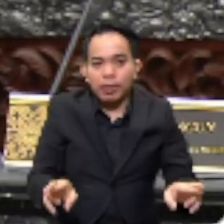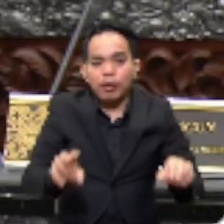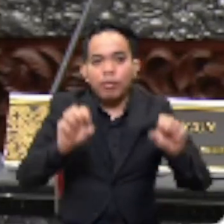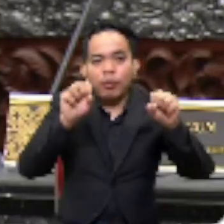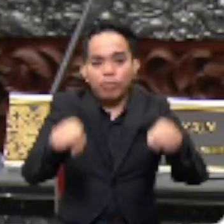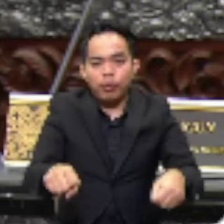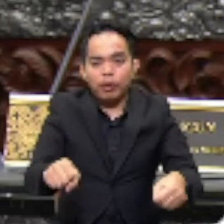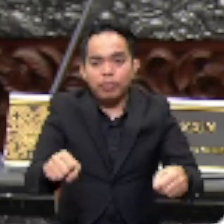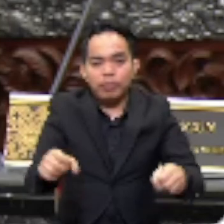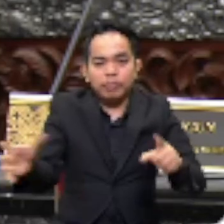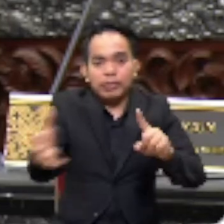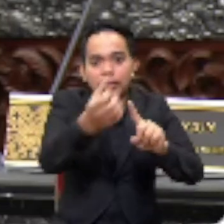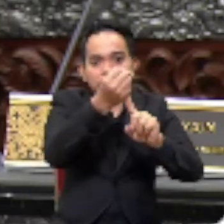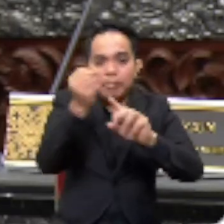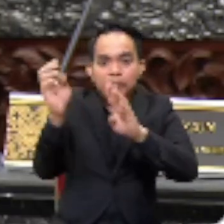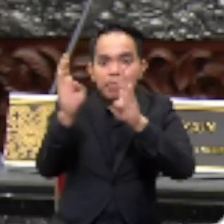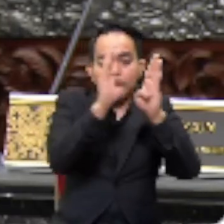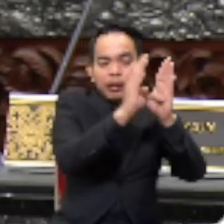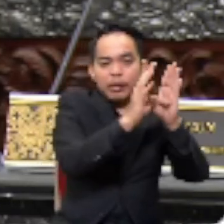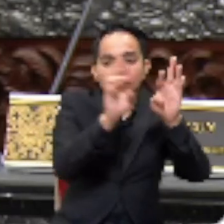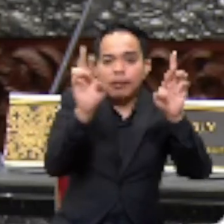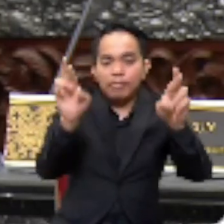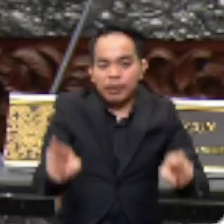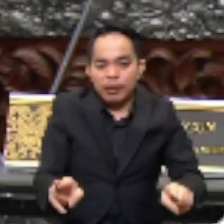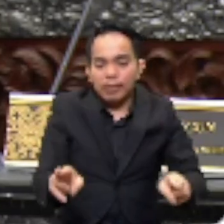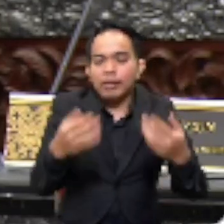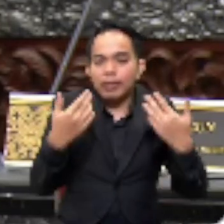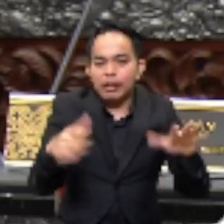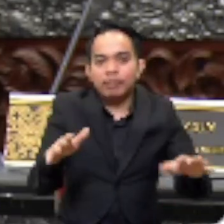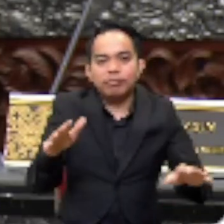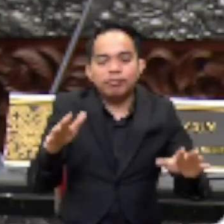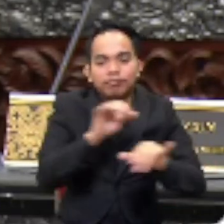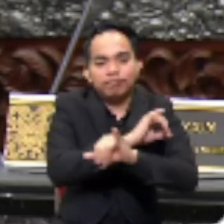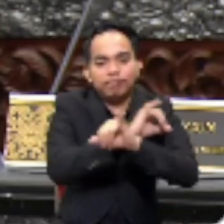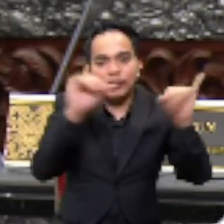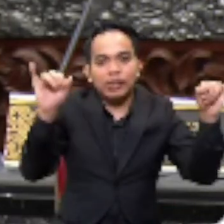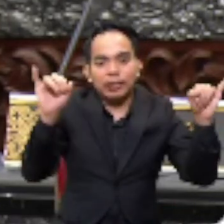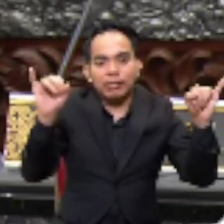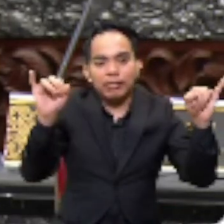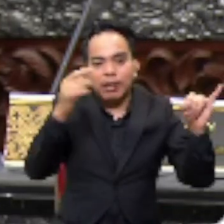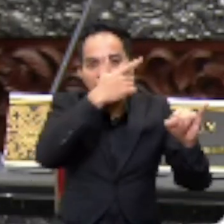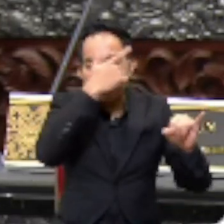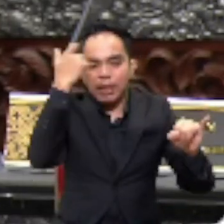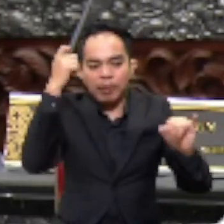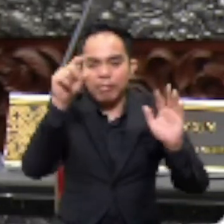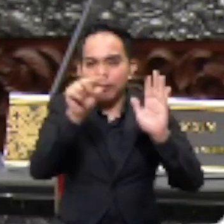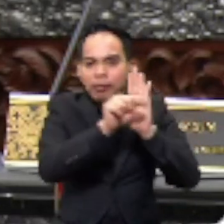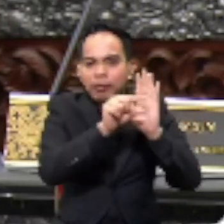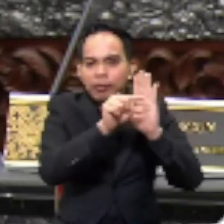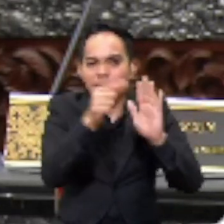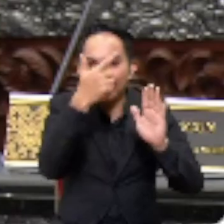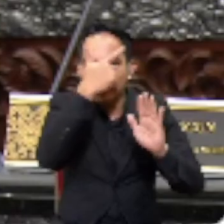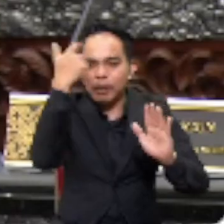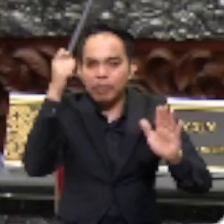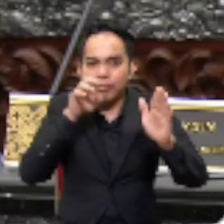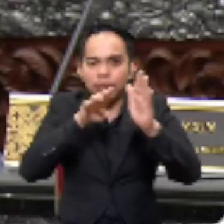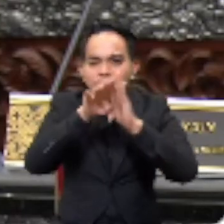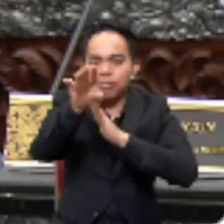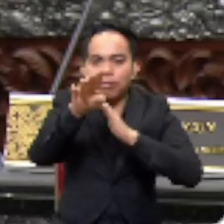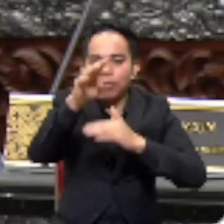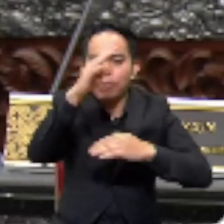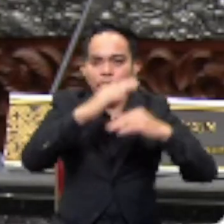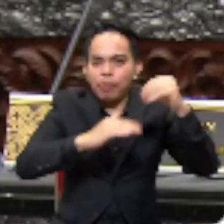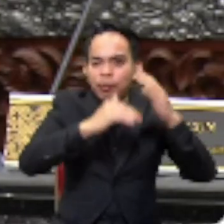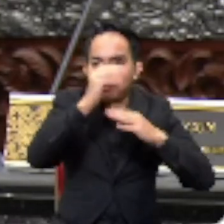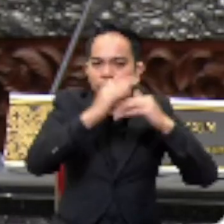Bandar mampan dan berdaya Uni kerana jelas banyak faktor negatif yang berlaku hasil daripada pembangunan bandar-bandar